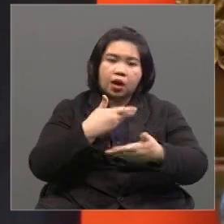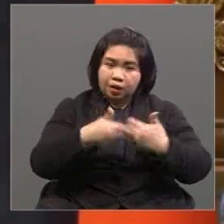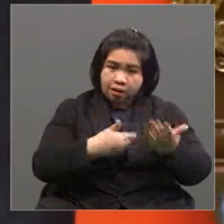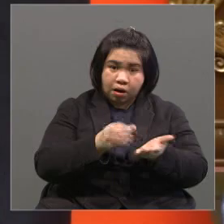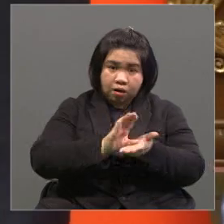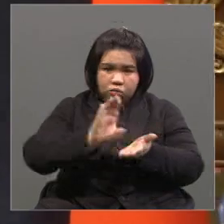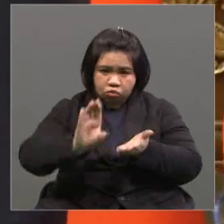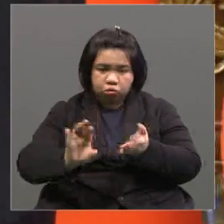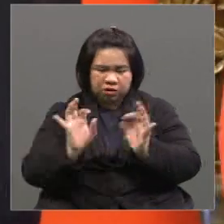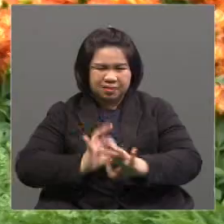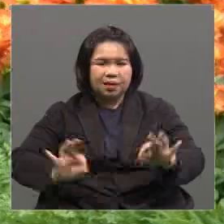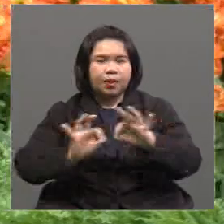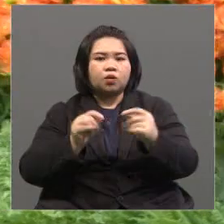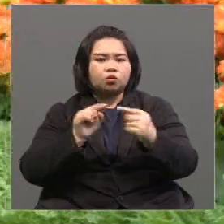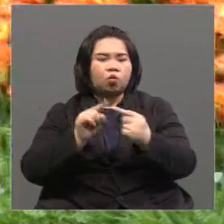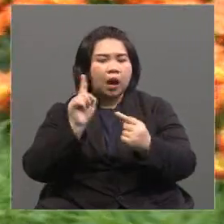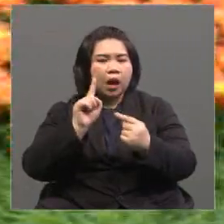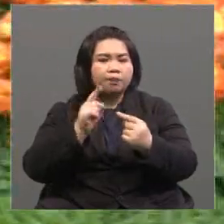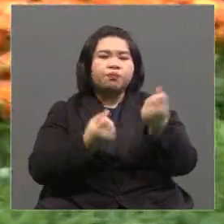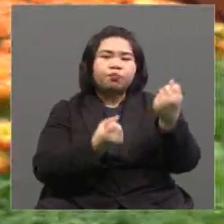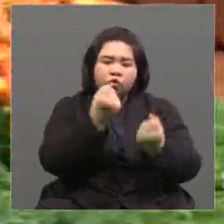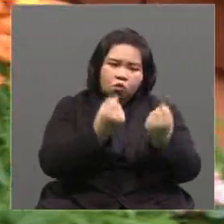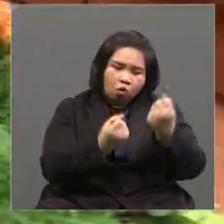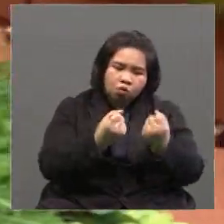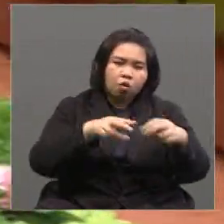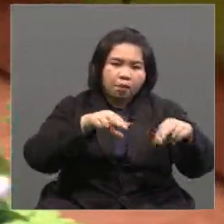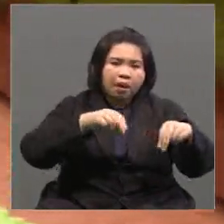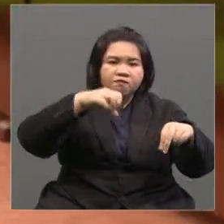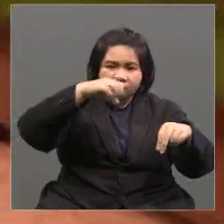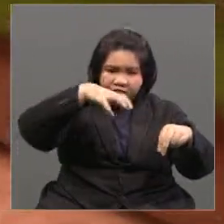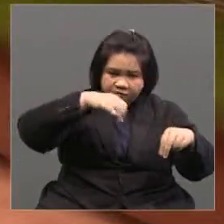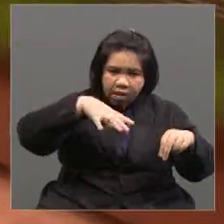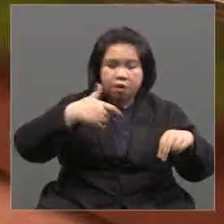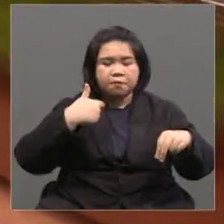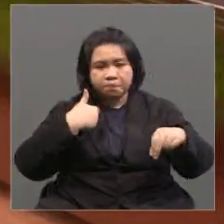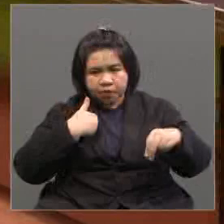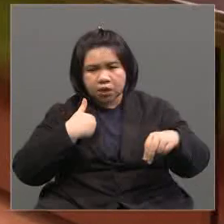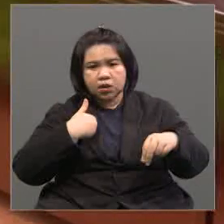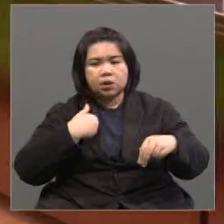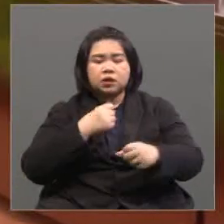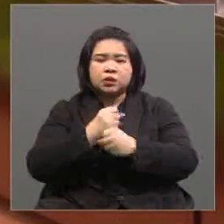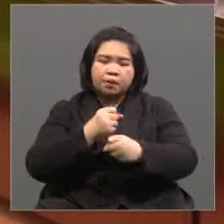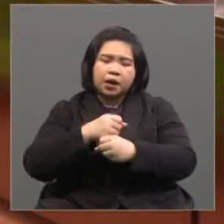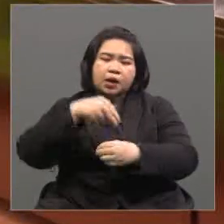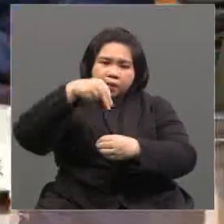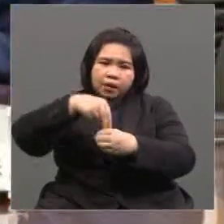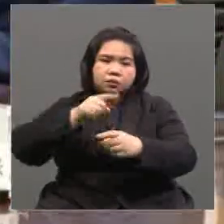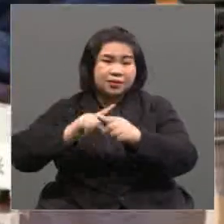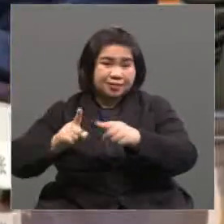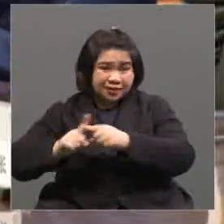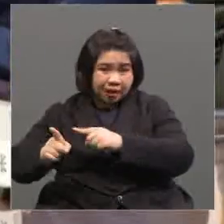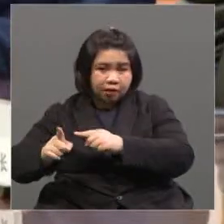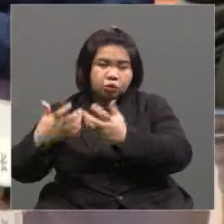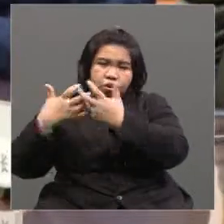ลงทุนโดยเฉพาะในอุตสาหกรรมเป้าหมายทั้งยานยนต์ไฟฟ้าแบตเตอรี่เซมิคอนดักเตอร์พลังงานสะอาดอุตสาหกรรมสีเขียวของ